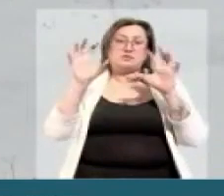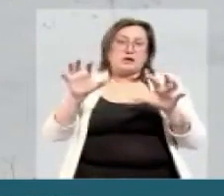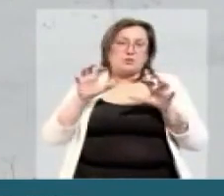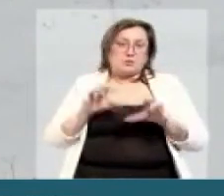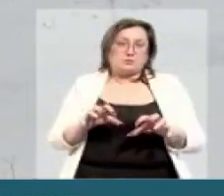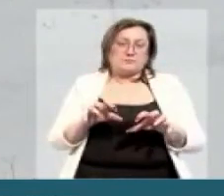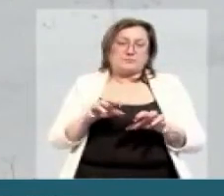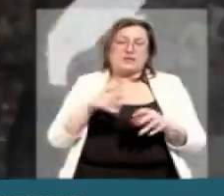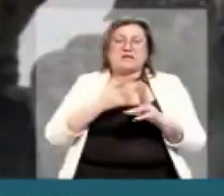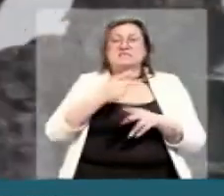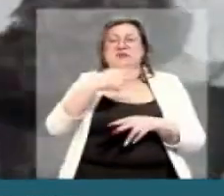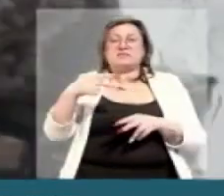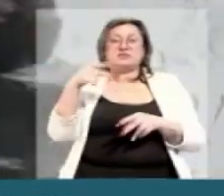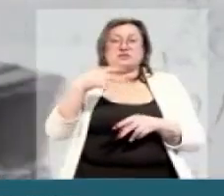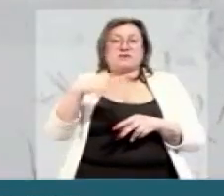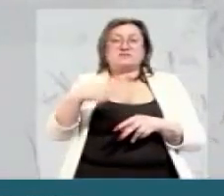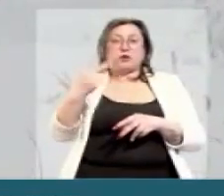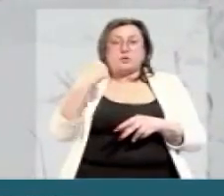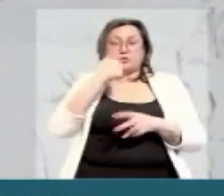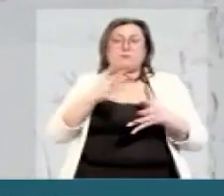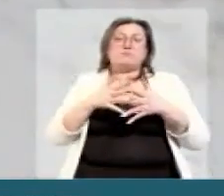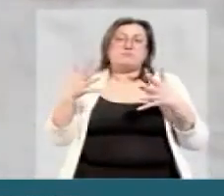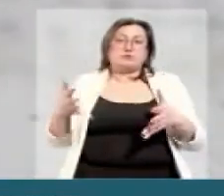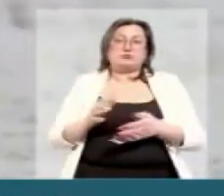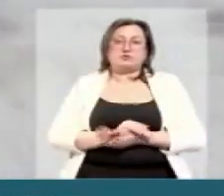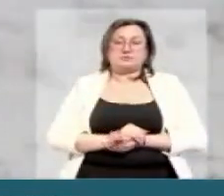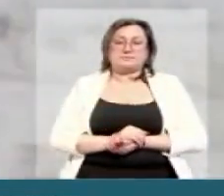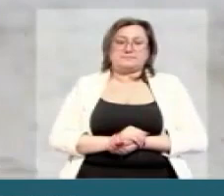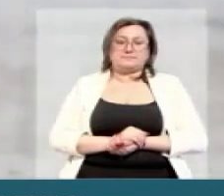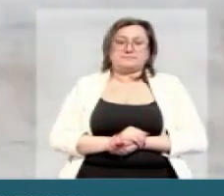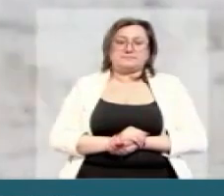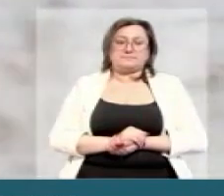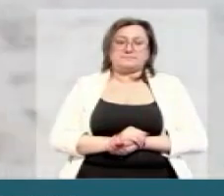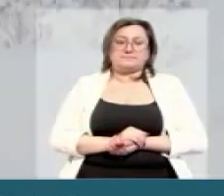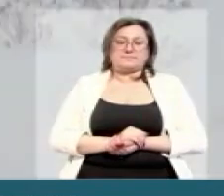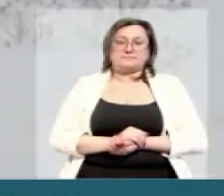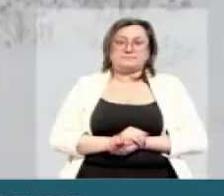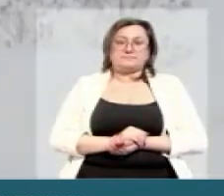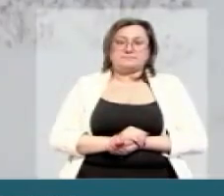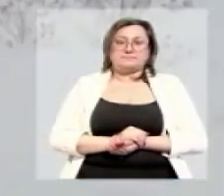законодательства что по сравнению с 2022 больше калмана манке динова р ахметчин телеканал Кустанай